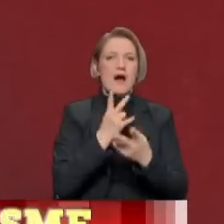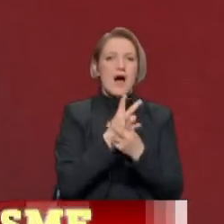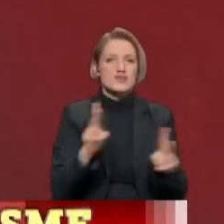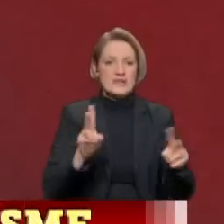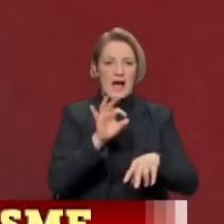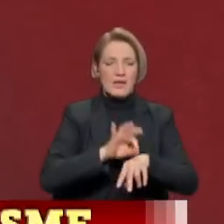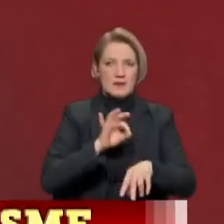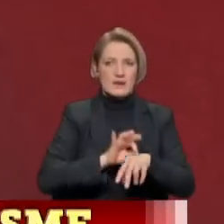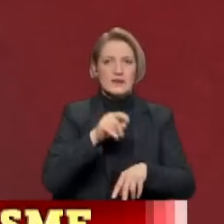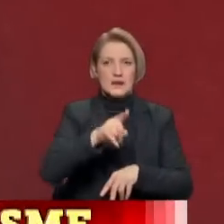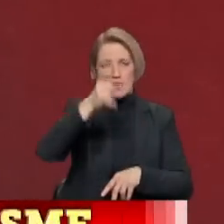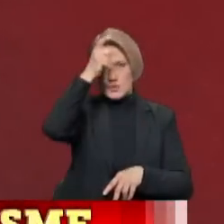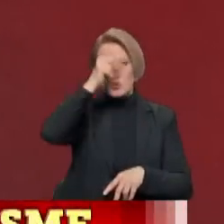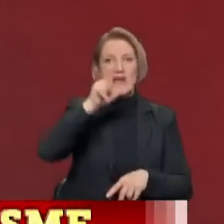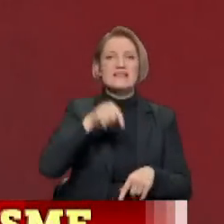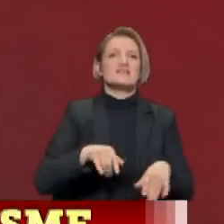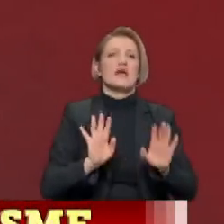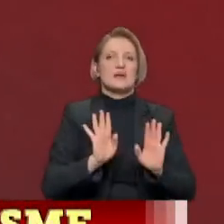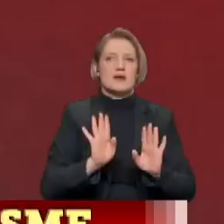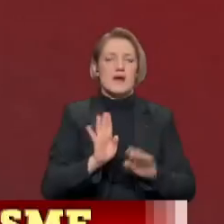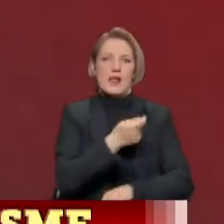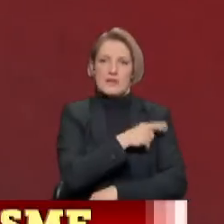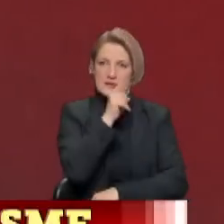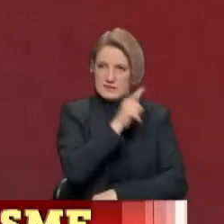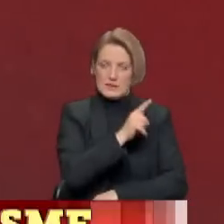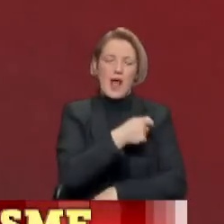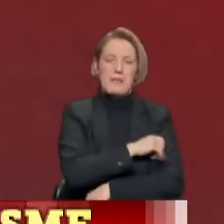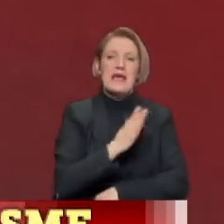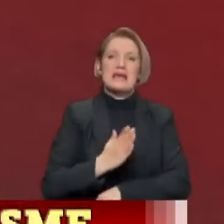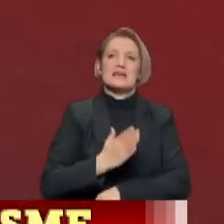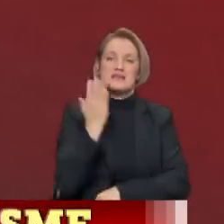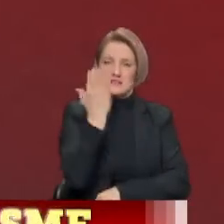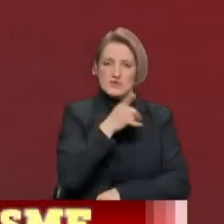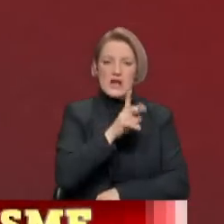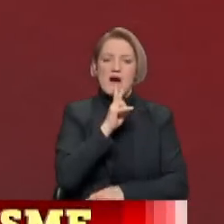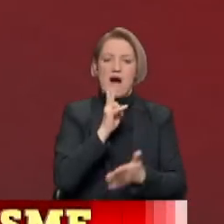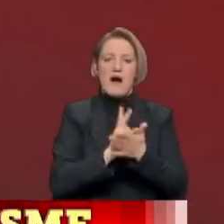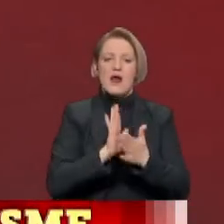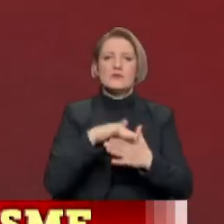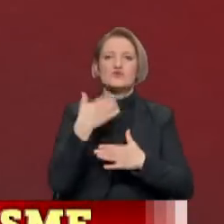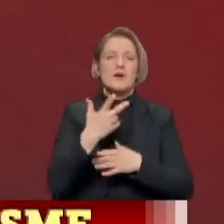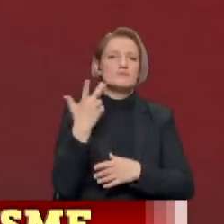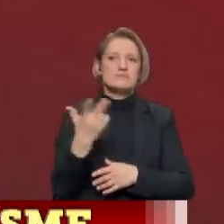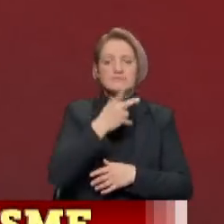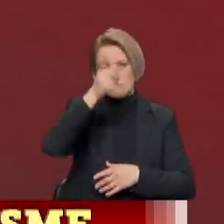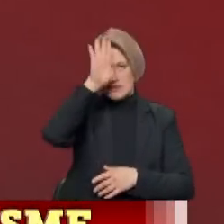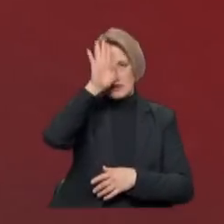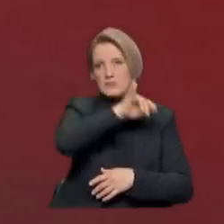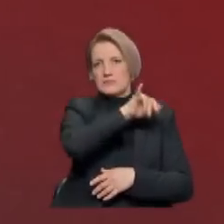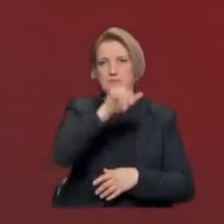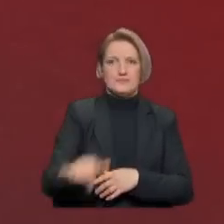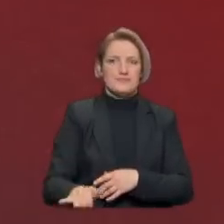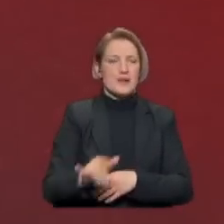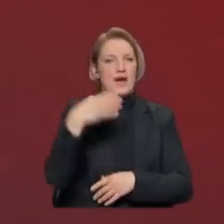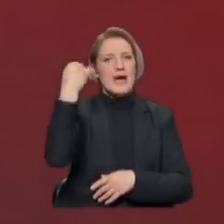açıklandığı anlarda, saatlerde Türkiye'de değildi ve Almanya'ya gitmişti. Kararın ardından hızla geldi İstanbul'a